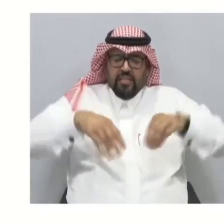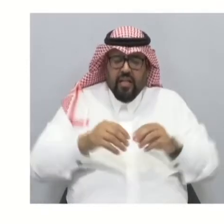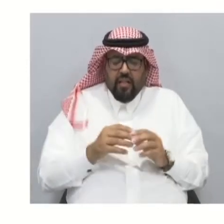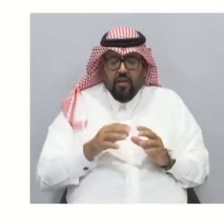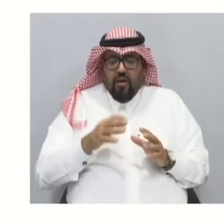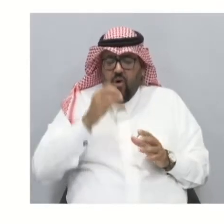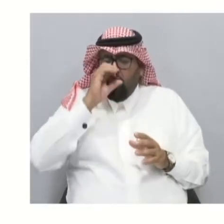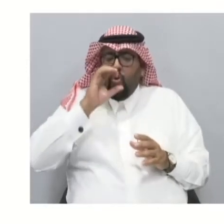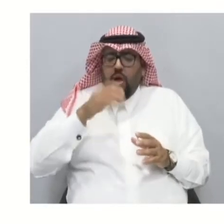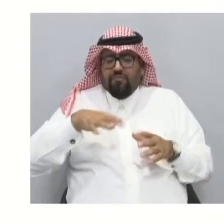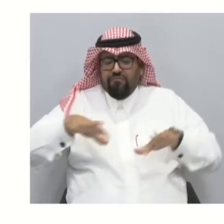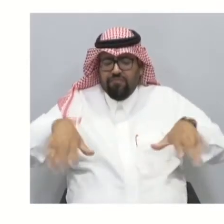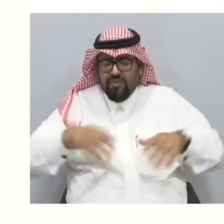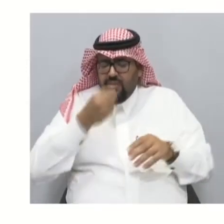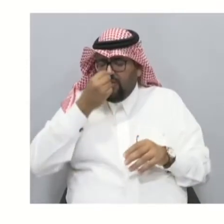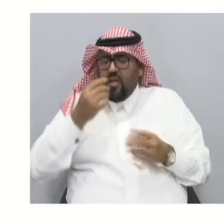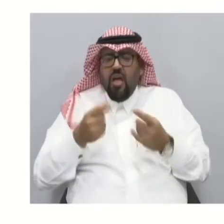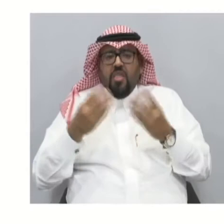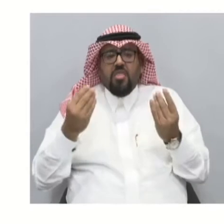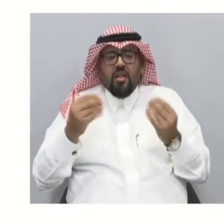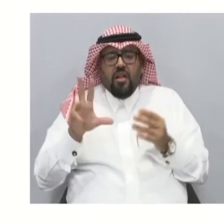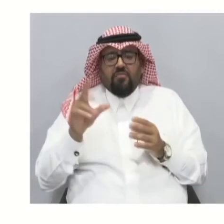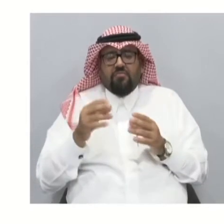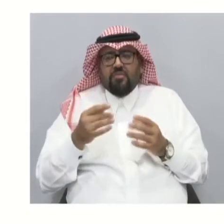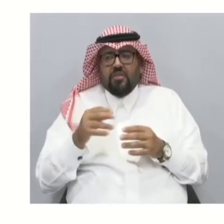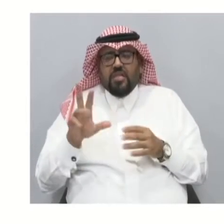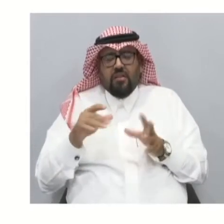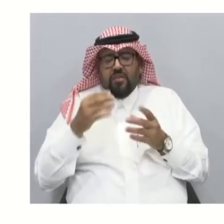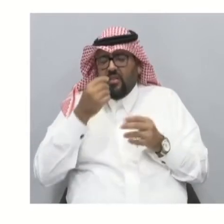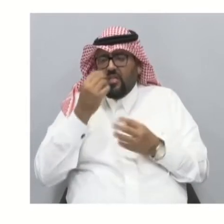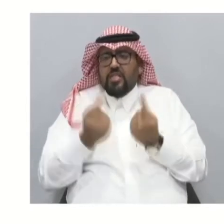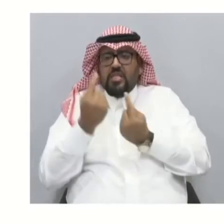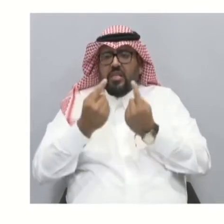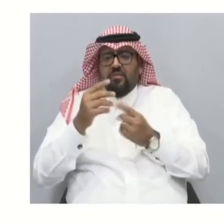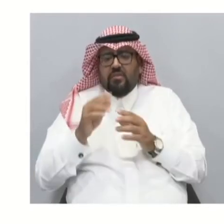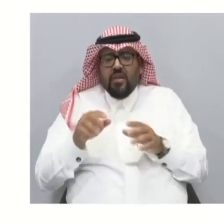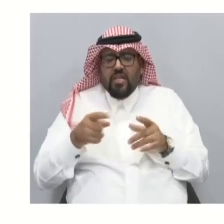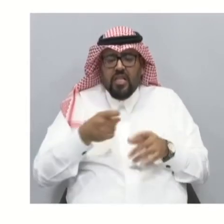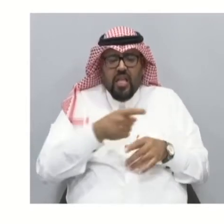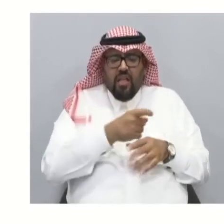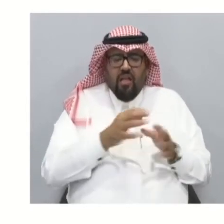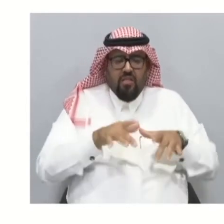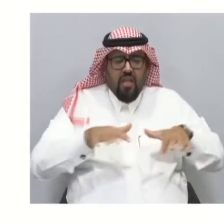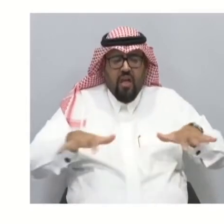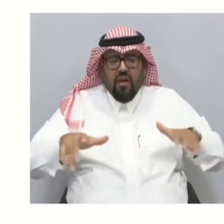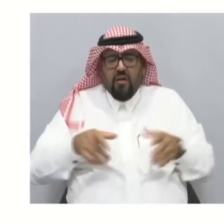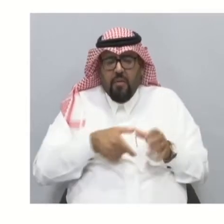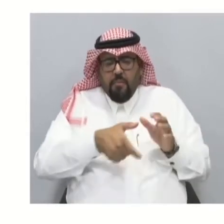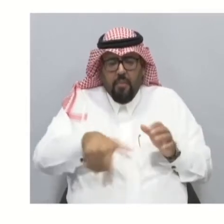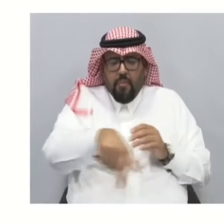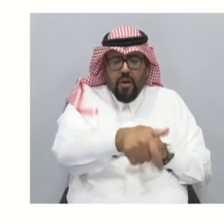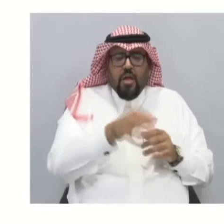الجوفية والسطحية والخضروات بالنيترات، وحدوث ظاهرة ازدهار الطحالب والأعشاب الضارة في الممرات